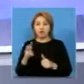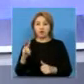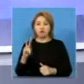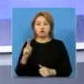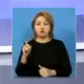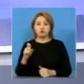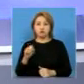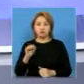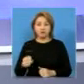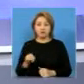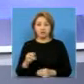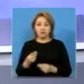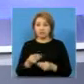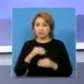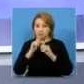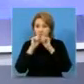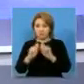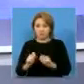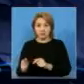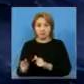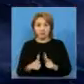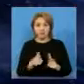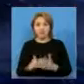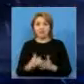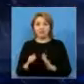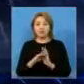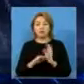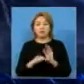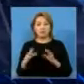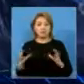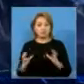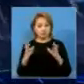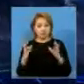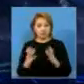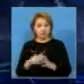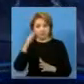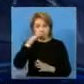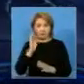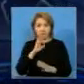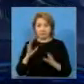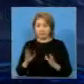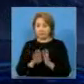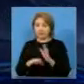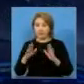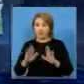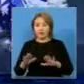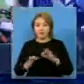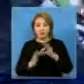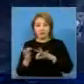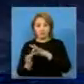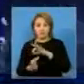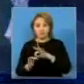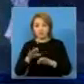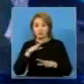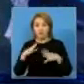теңге көлеміндегі қаржыға сыйлық дайындалды. Санитарлық нормаларды сақтай отыра, атана қамқорлығынсыз қалған, жетім және